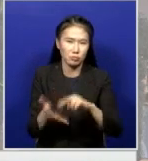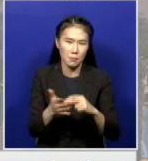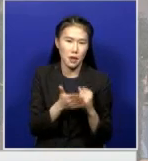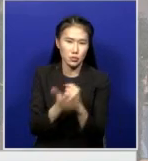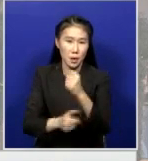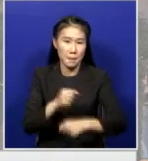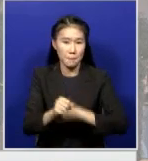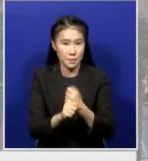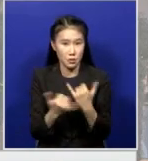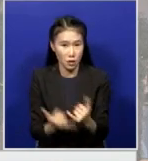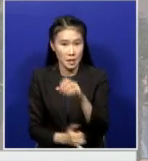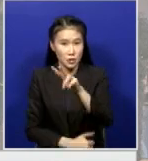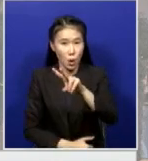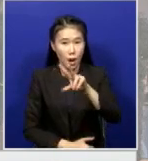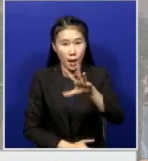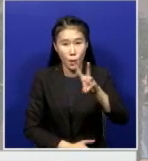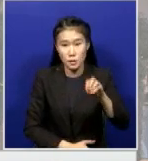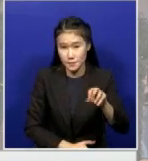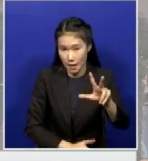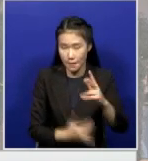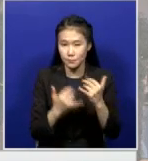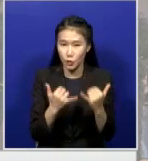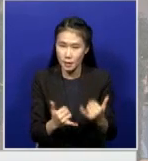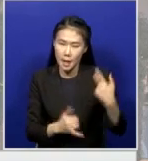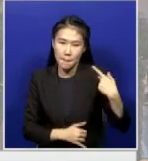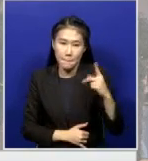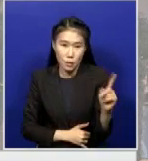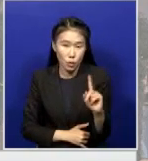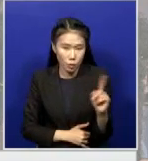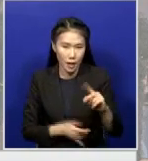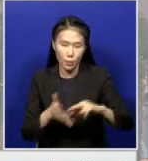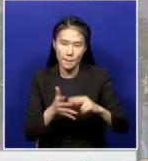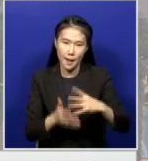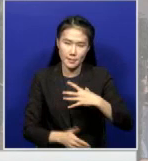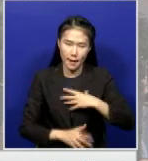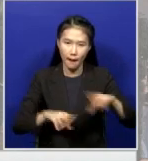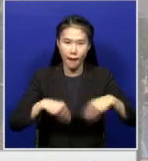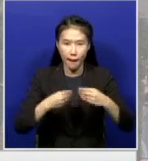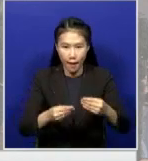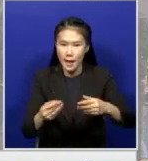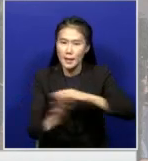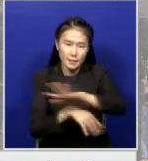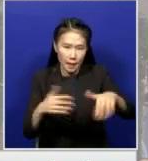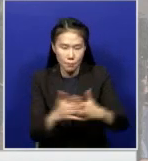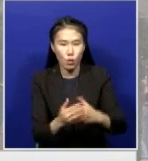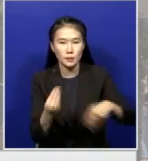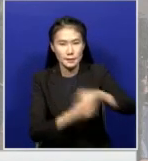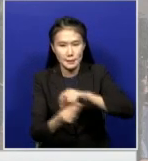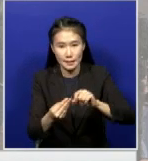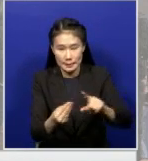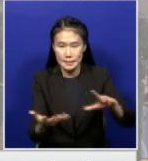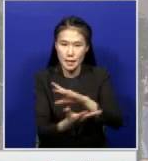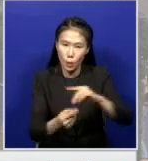ศ.2563ทั้งนี้เพื่อประโยชน์ในอันที่รักษาความปลอดภัยสาธารณะความมั่นคงในด้านเศรษฐกิจของประเท